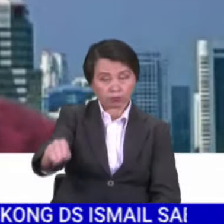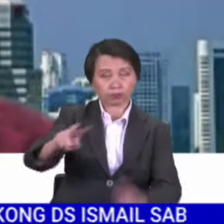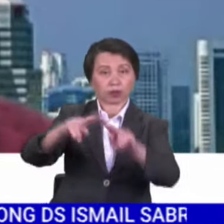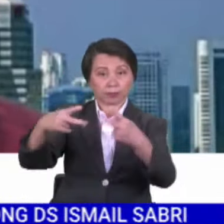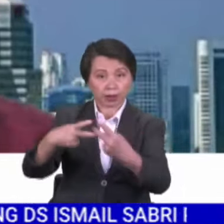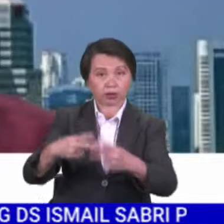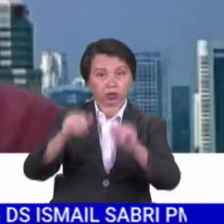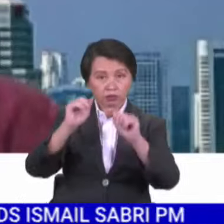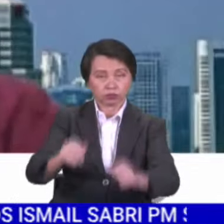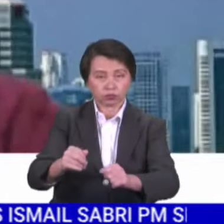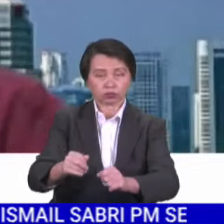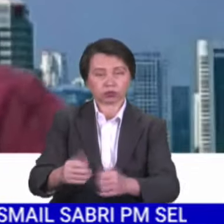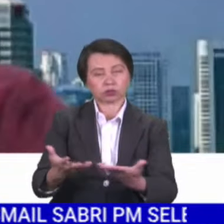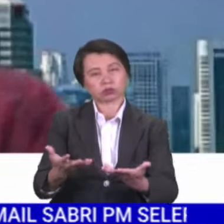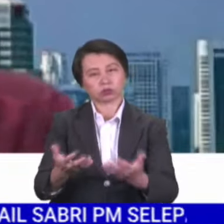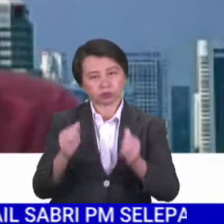boleh